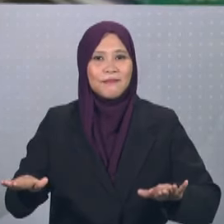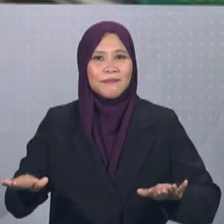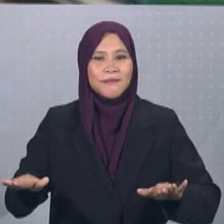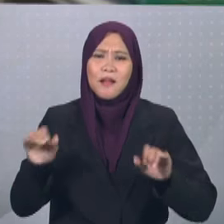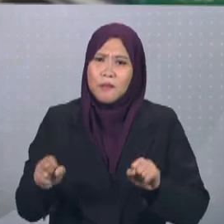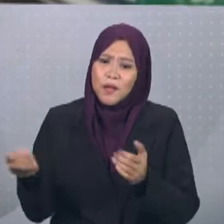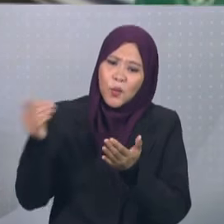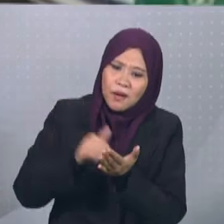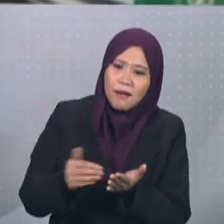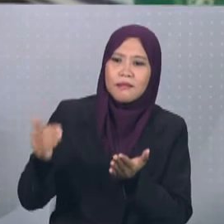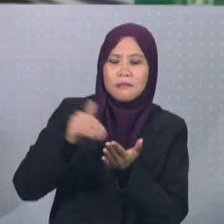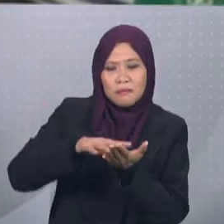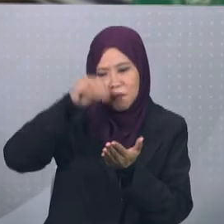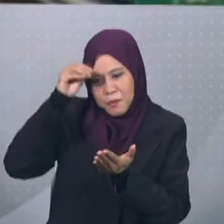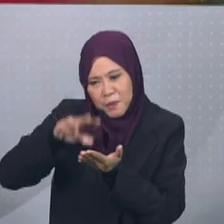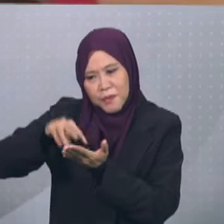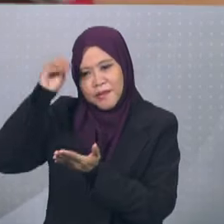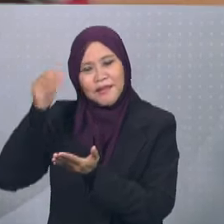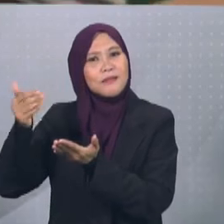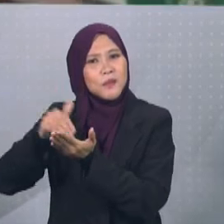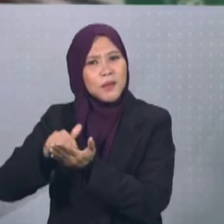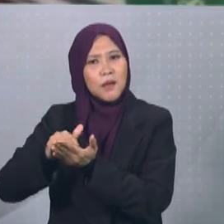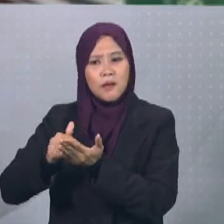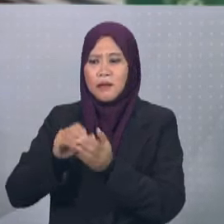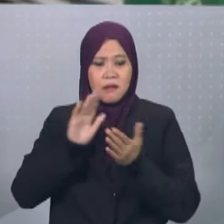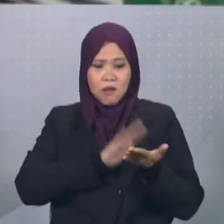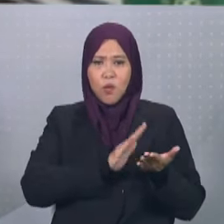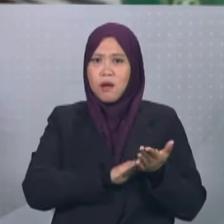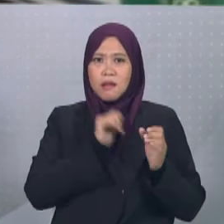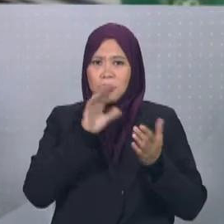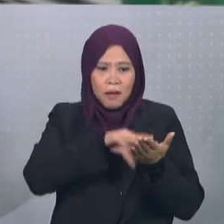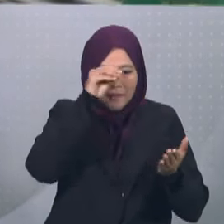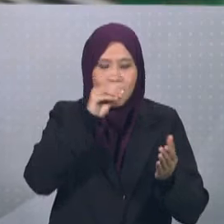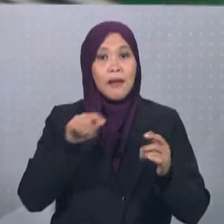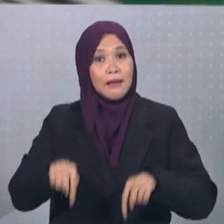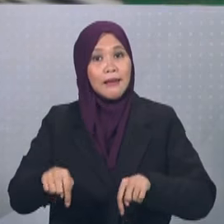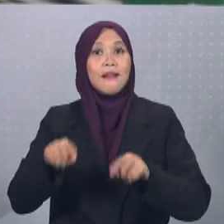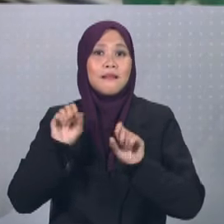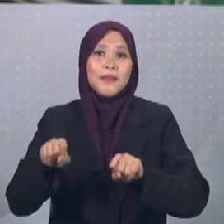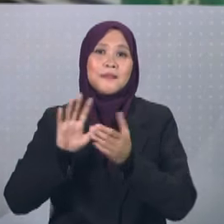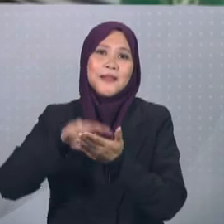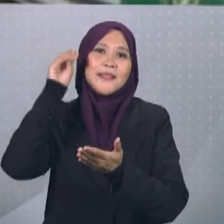boleh ulang kaji semula benda-benda yang tak belajar dekat sekolah dengan yang belajar lah.